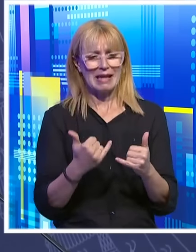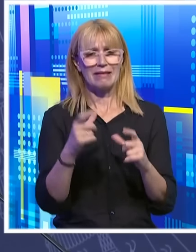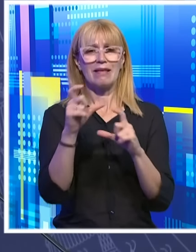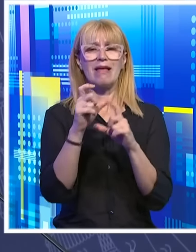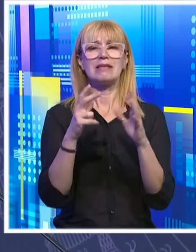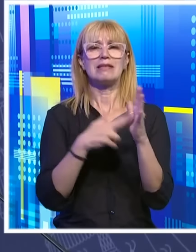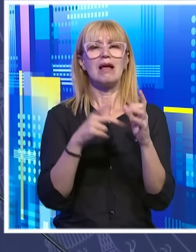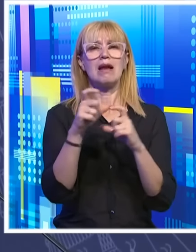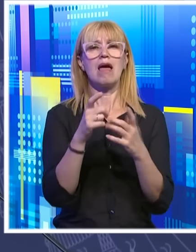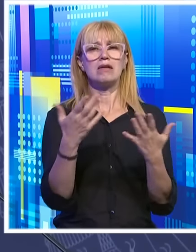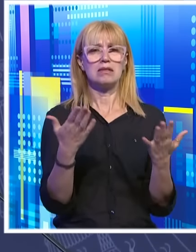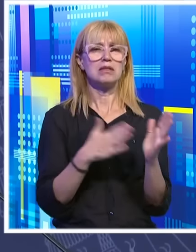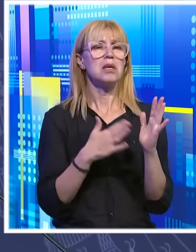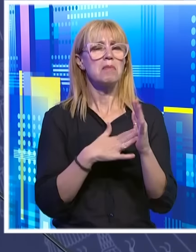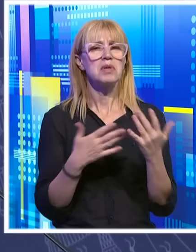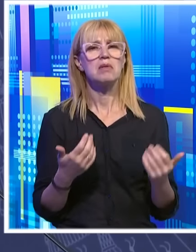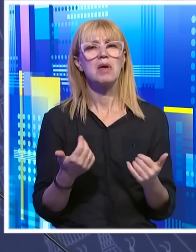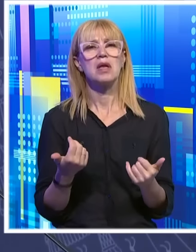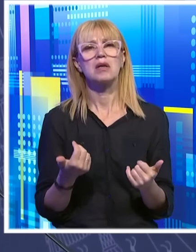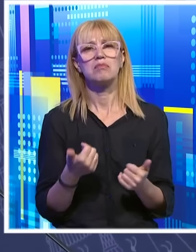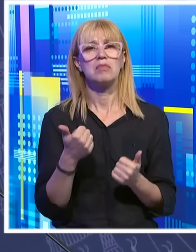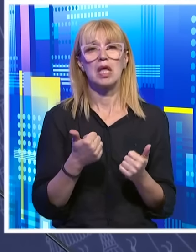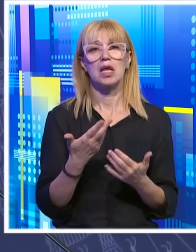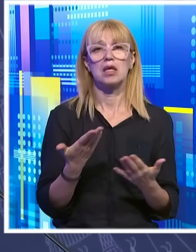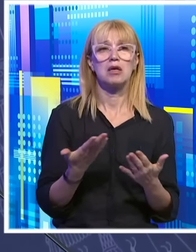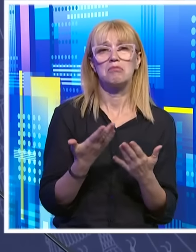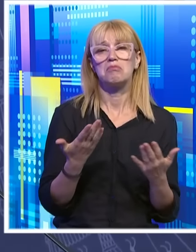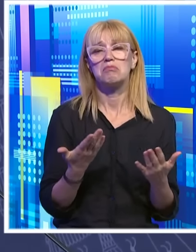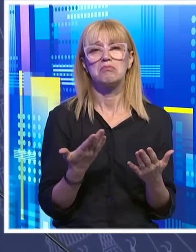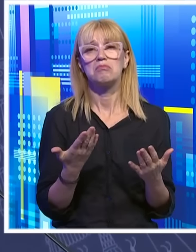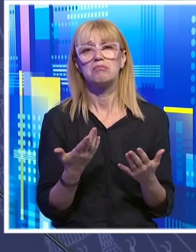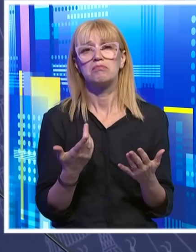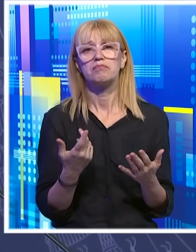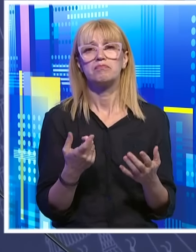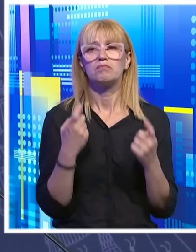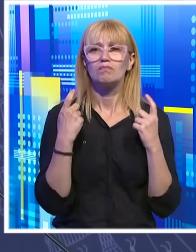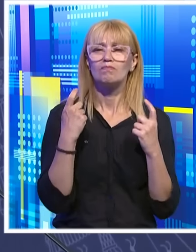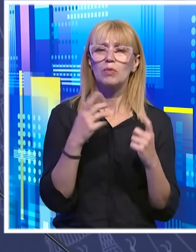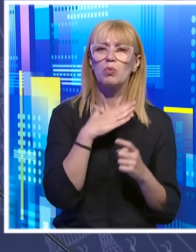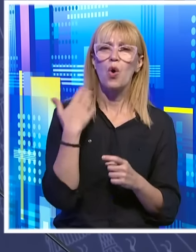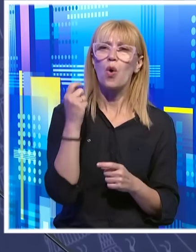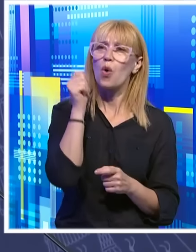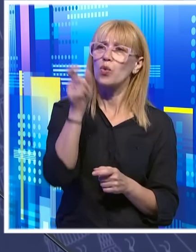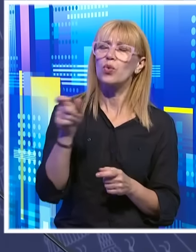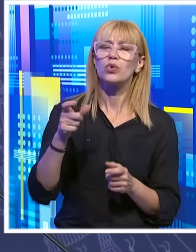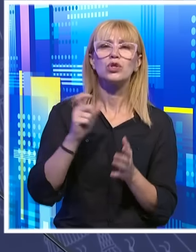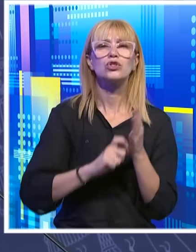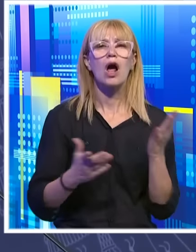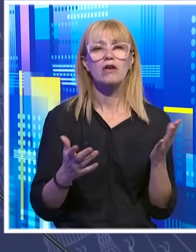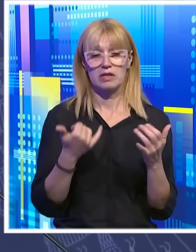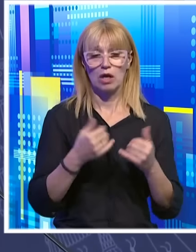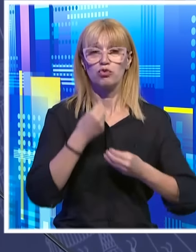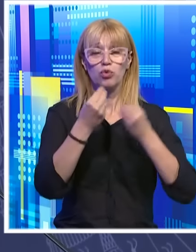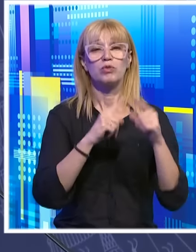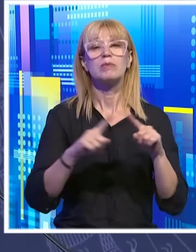Vučević ili možda ja kao pojedinac imamo najveće brojeve u istoriji? Objasnit ću vam zbog